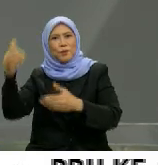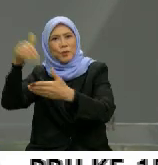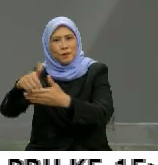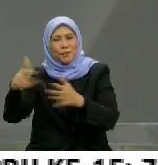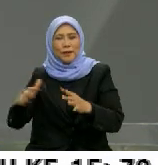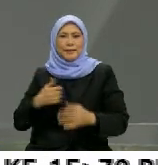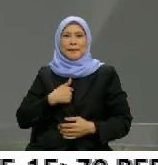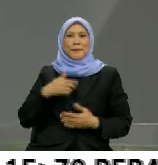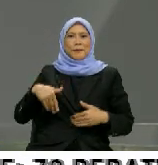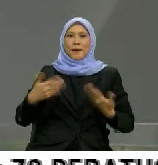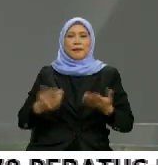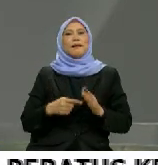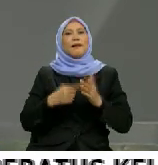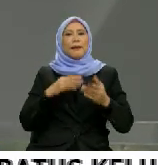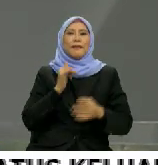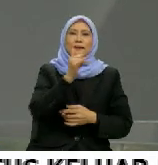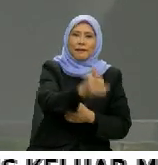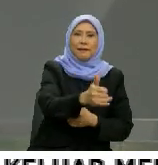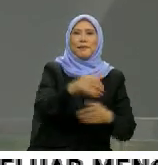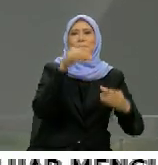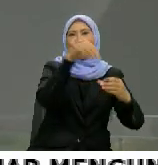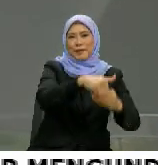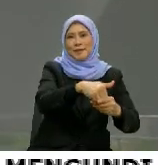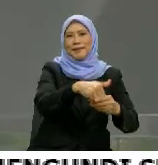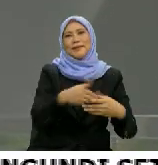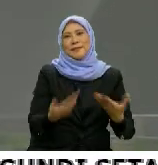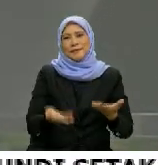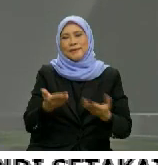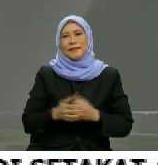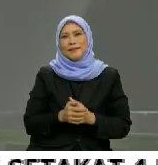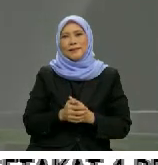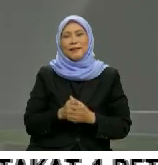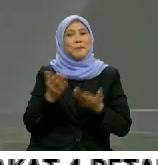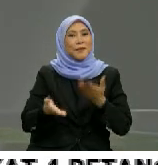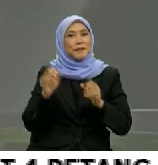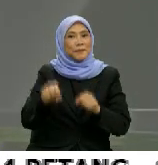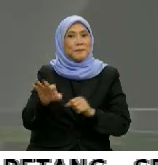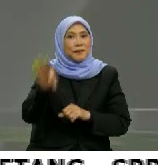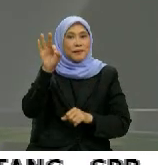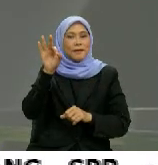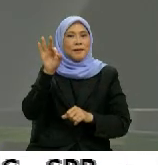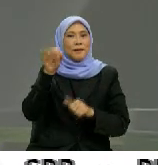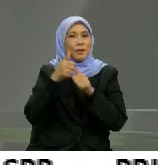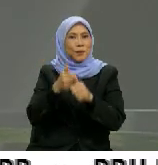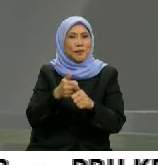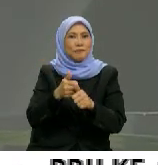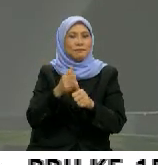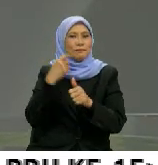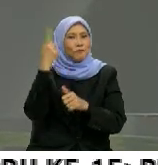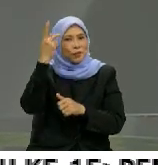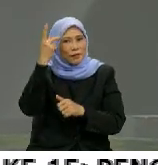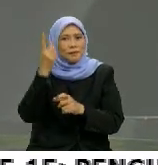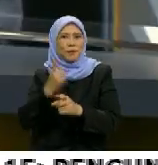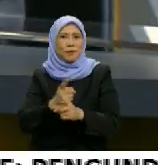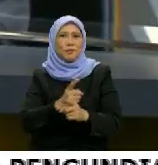about lepas ini adalah sama ada kecenderungan keluar mengundi itu boleh ditranslate into kepintaran memilih berdasarkan pada nuansa politik yang